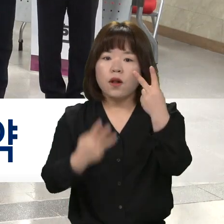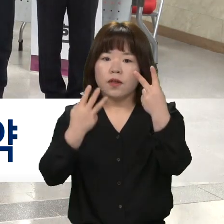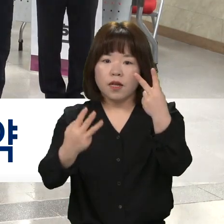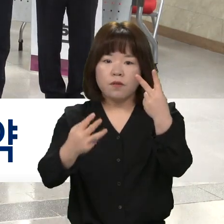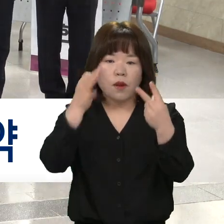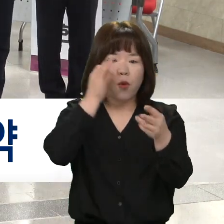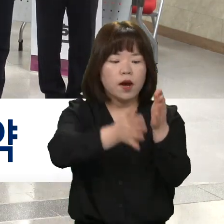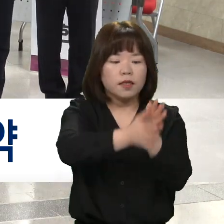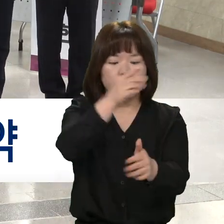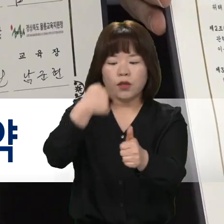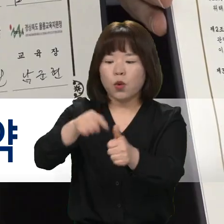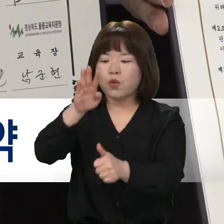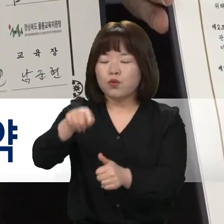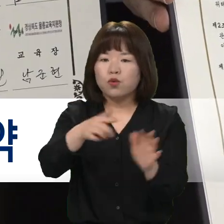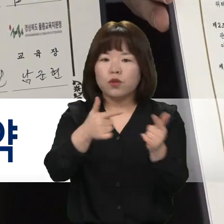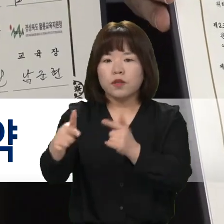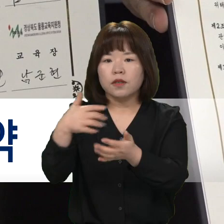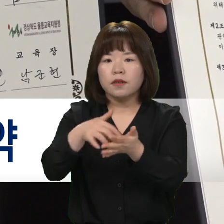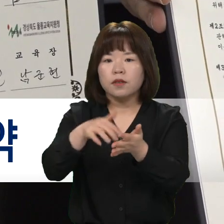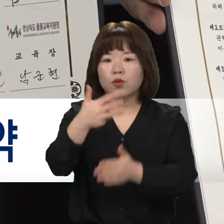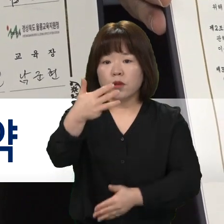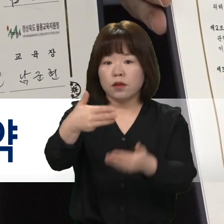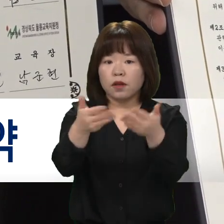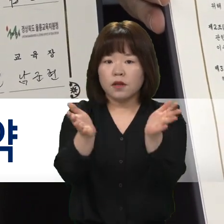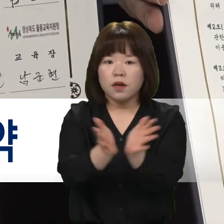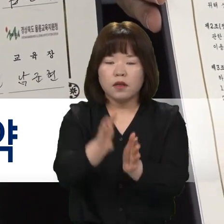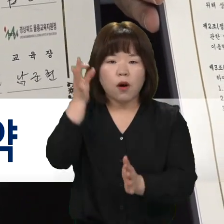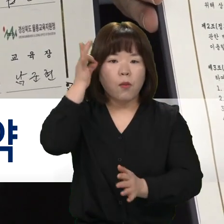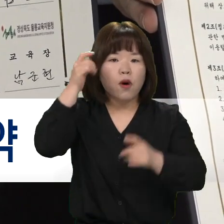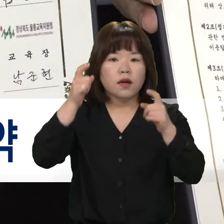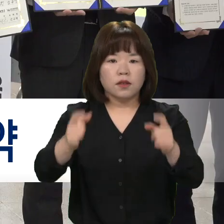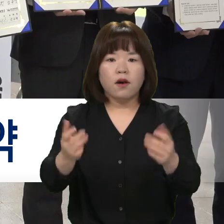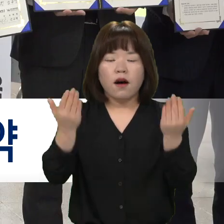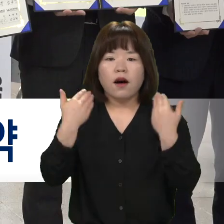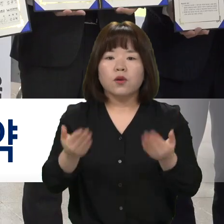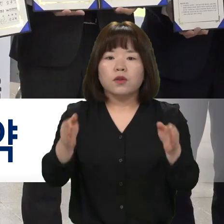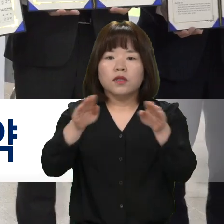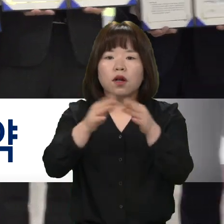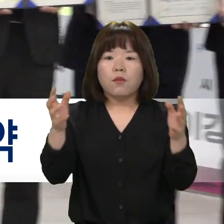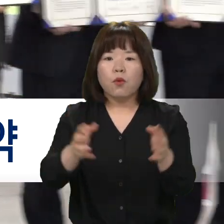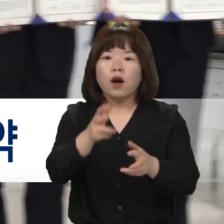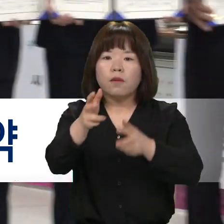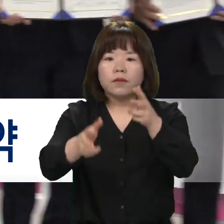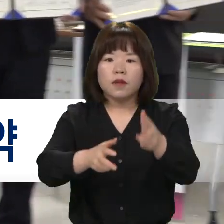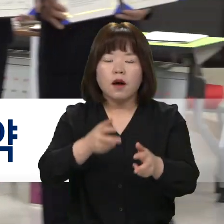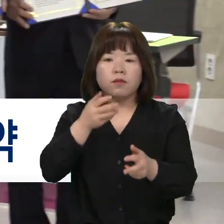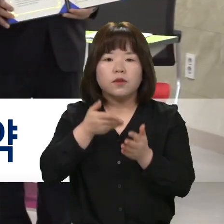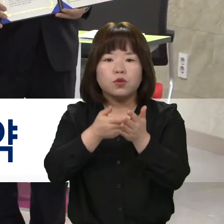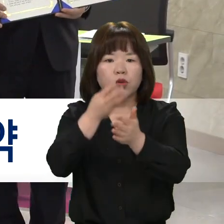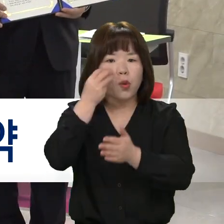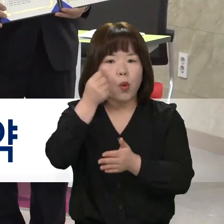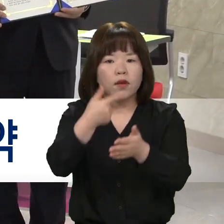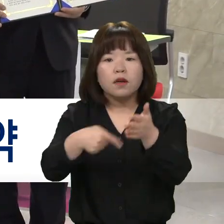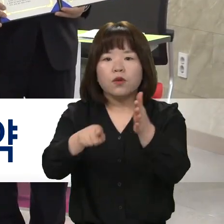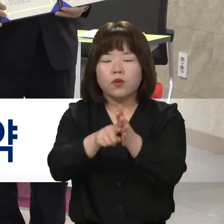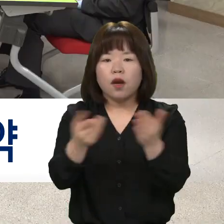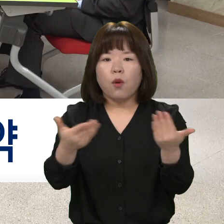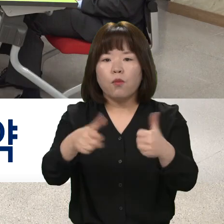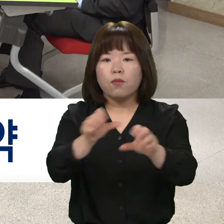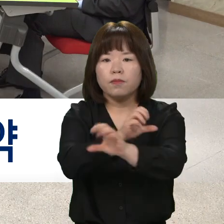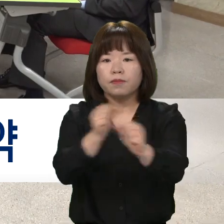3일 포항시와 교육부 등 8개 기관은 포항 지역 학교 시설 복합화 사업의 원활한 추진을 위한